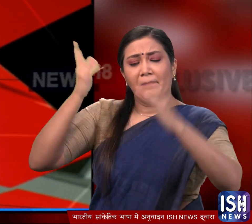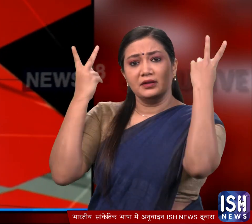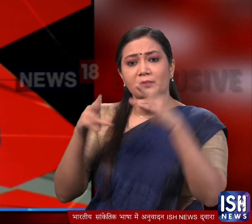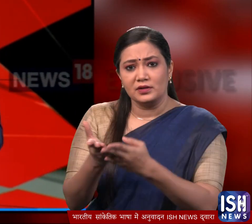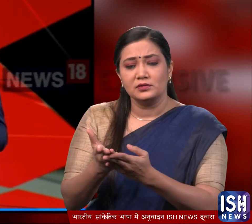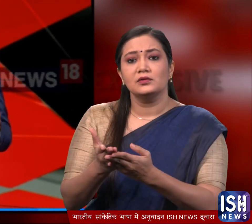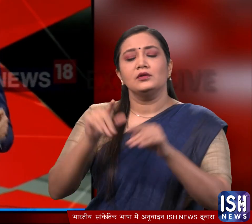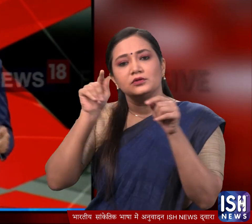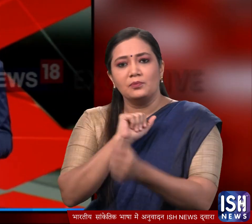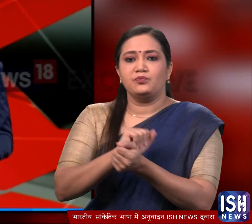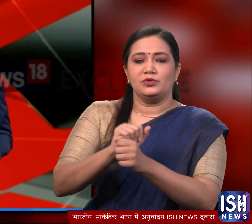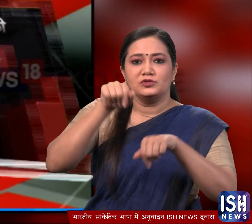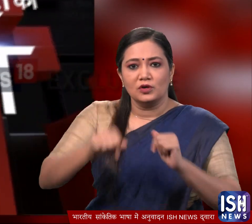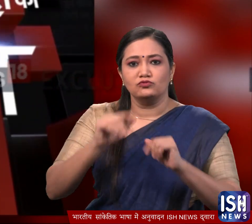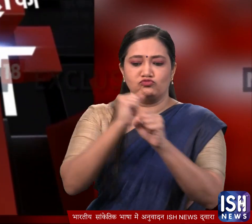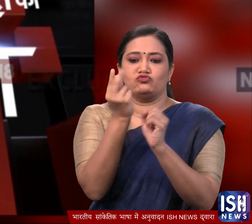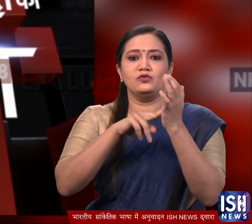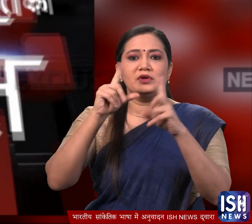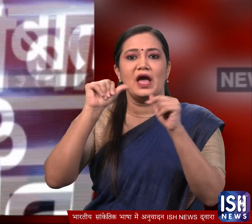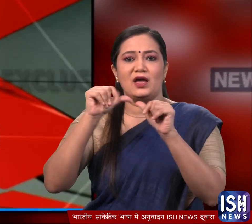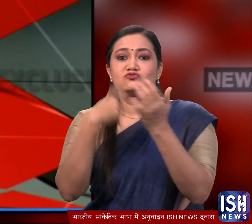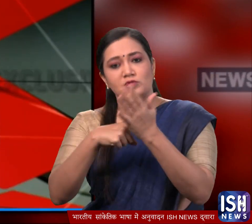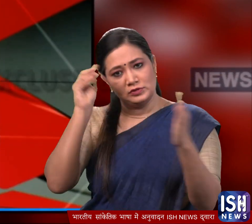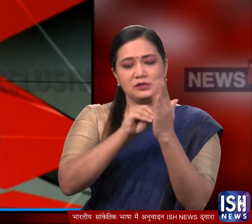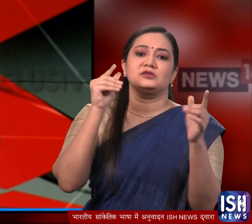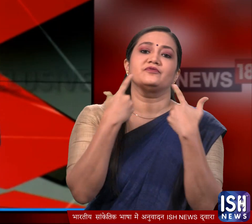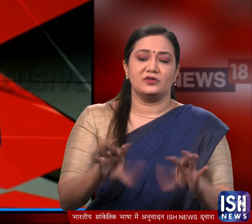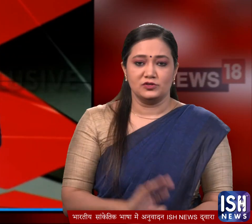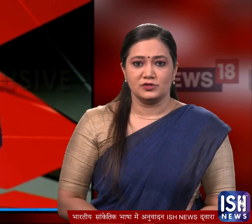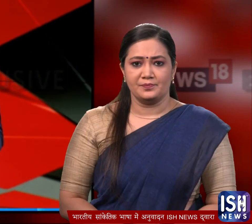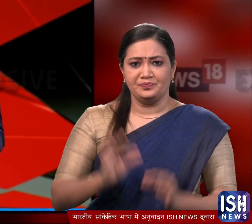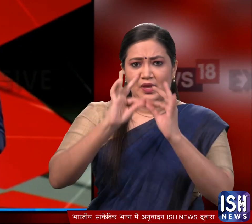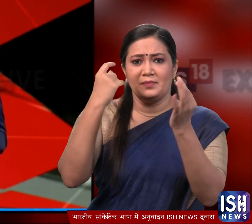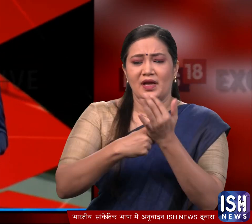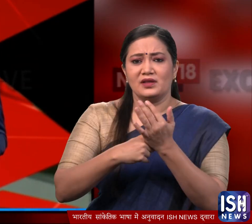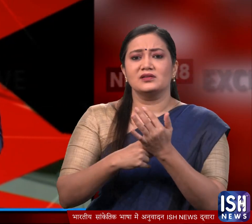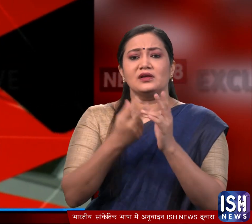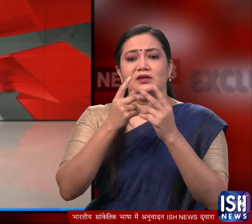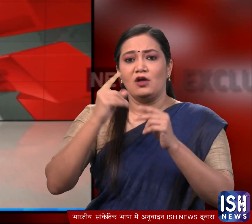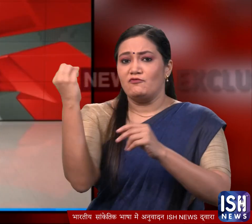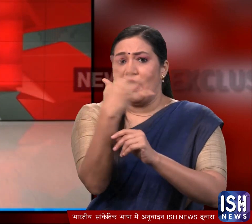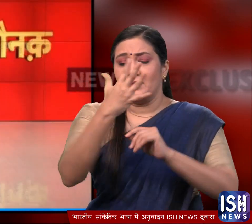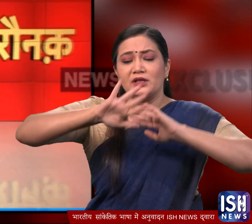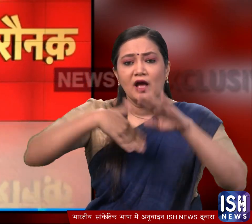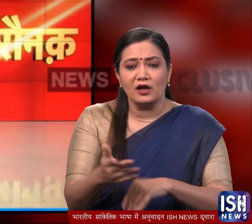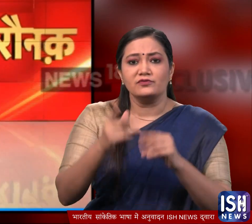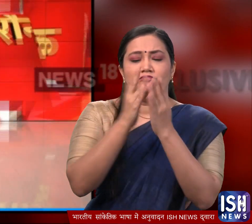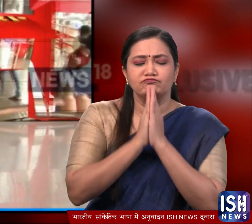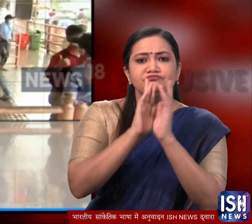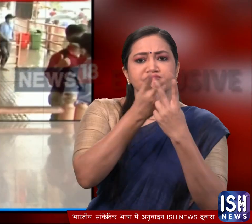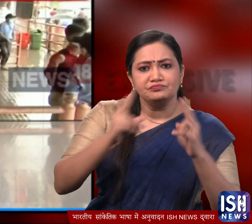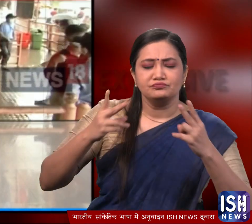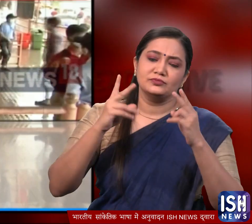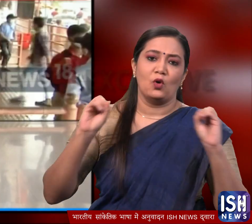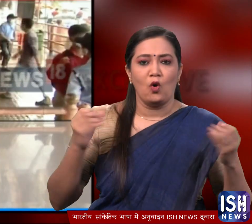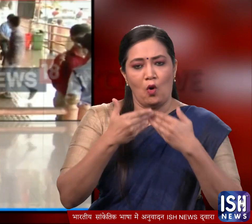जिसके खिलाफ पुलिस अब गुंडा एक्ट के तहत कार्रवाई कर रही है। बिहार में करीब 5 महीने बाद सभी धार्मिक स्थल खुल गए, जिसके बाद वहां भक्तों ने कोरोना नियमों